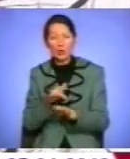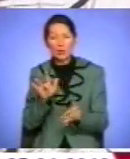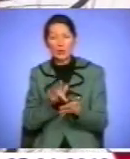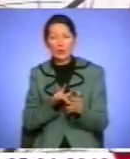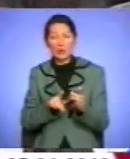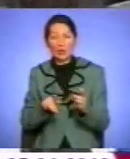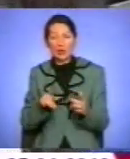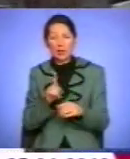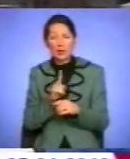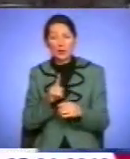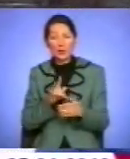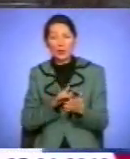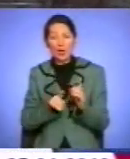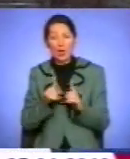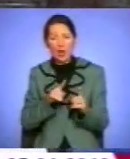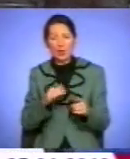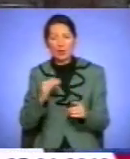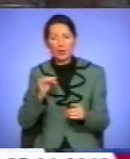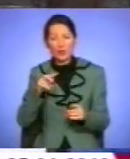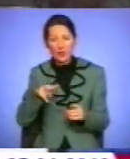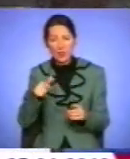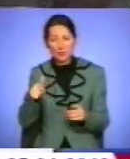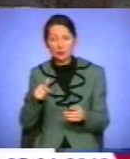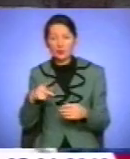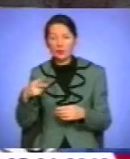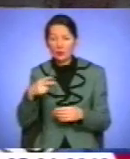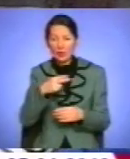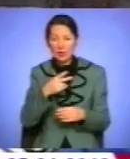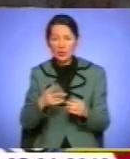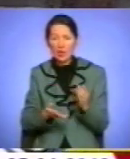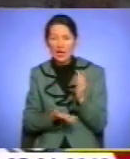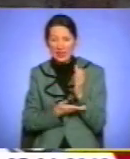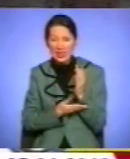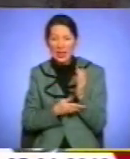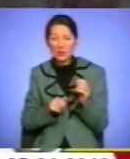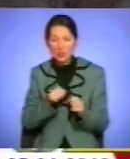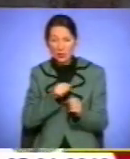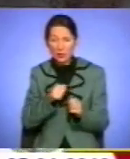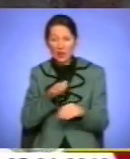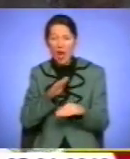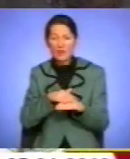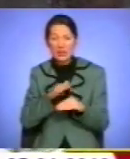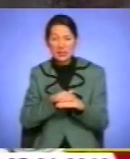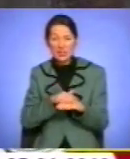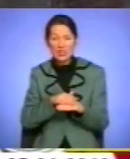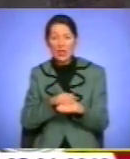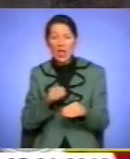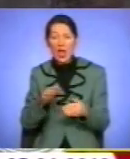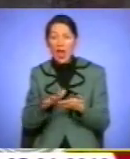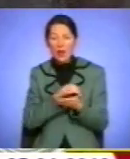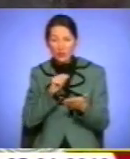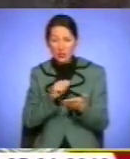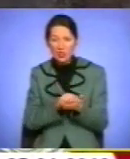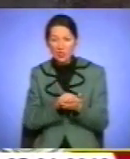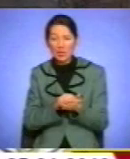Олександр Філь. Іде так звана підрізка дерев, тобто фактично винищення продуктивної крони